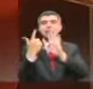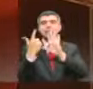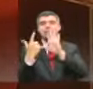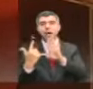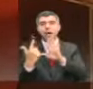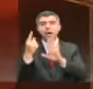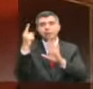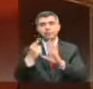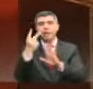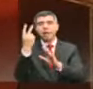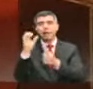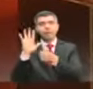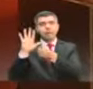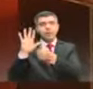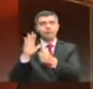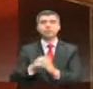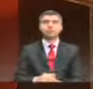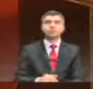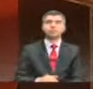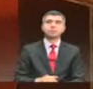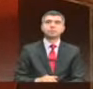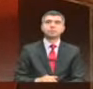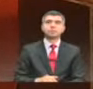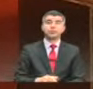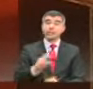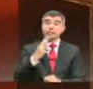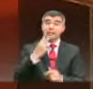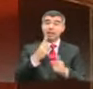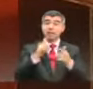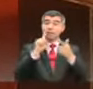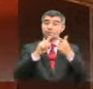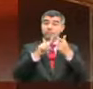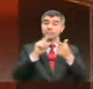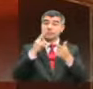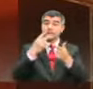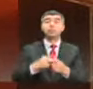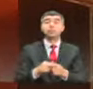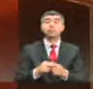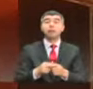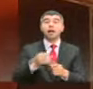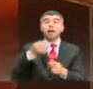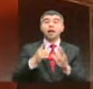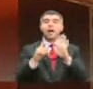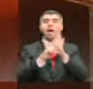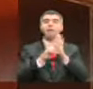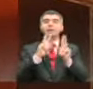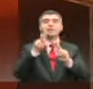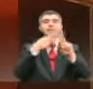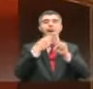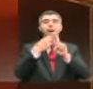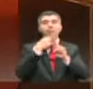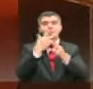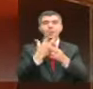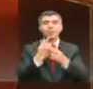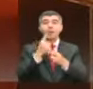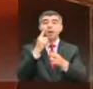17 جويلية يوليوز 2016، يعني باقي ما بداتش، حنا في هذه المرحلة الانتقالية. النقطة الثانية إجابتين. الإجابة الأولى هي قانونية، المادة 44 من